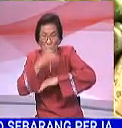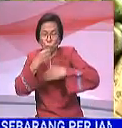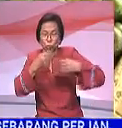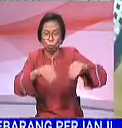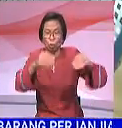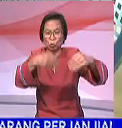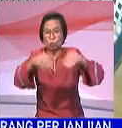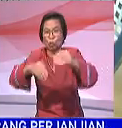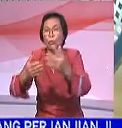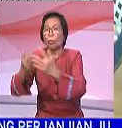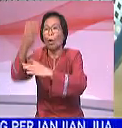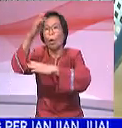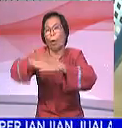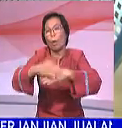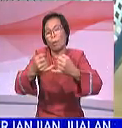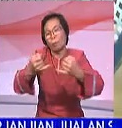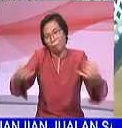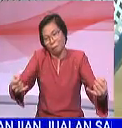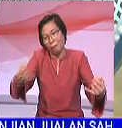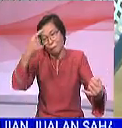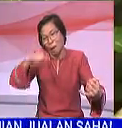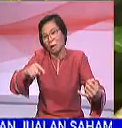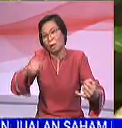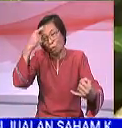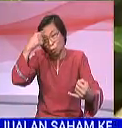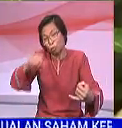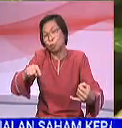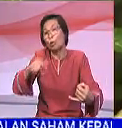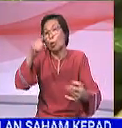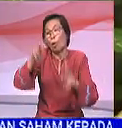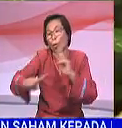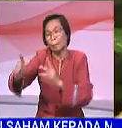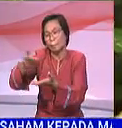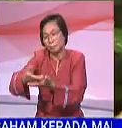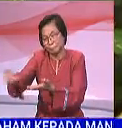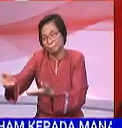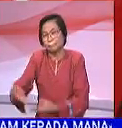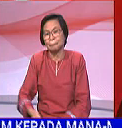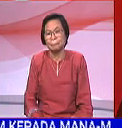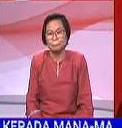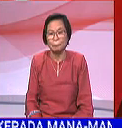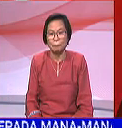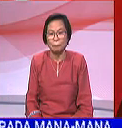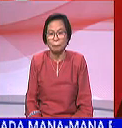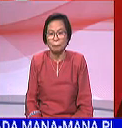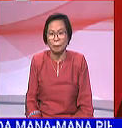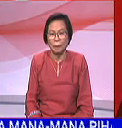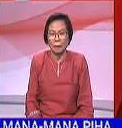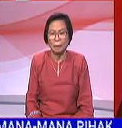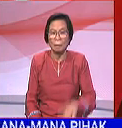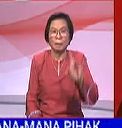memasarkan jualan menerusi dalam talian bagi memenuhi permintaan pelanggan Hi Ho Hai